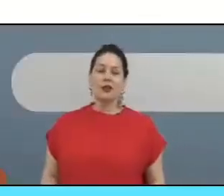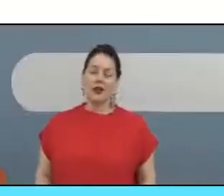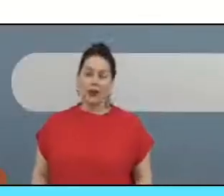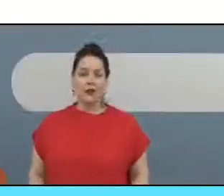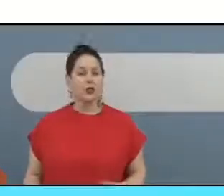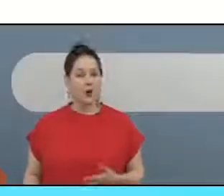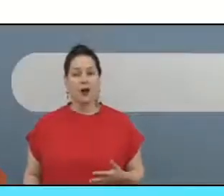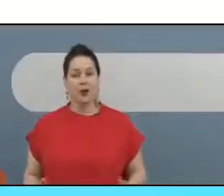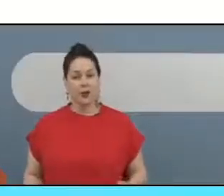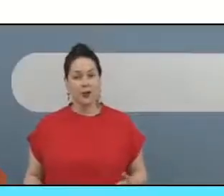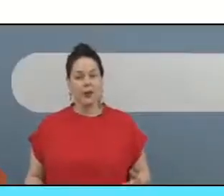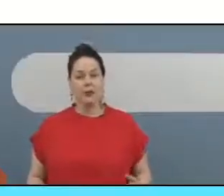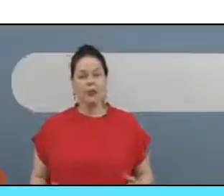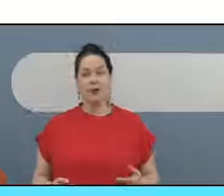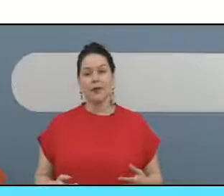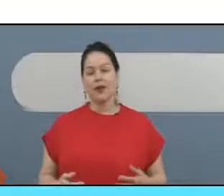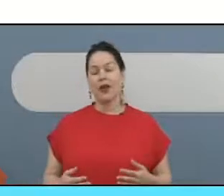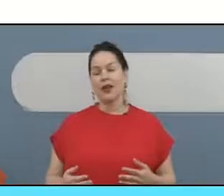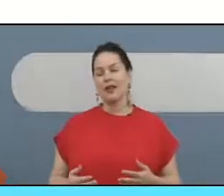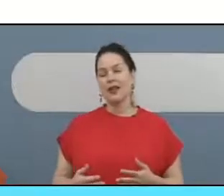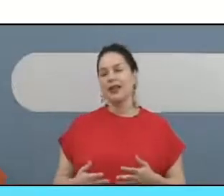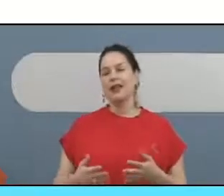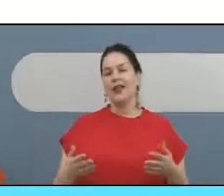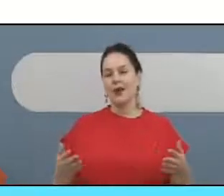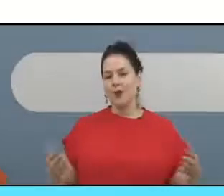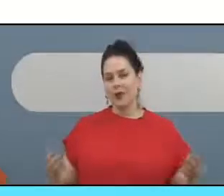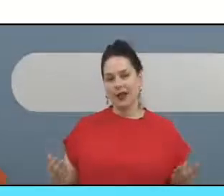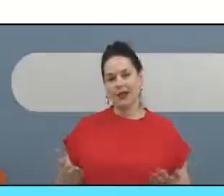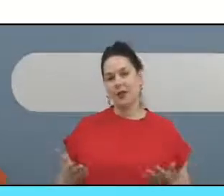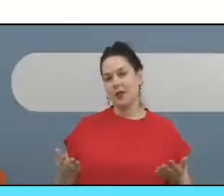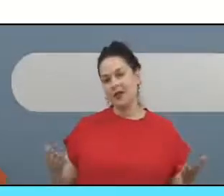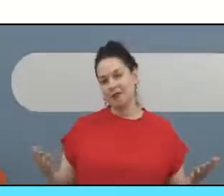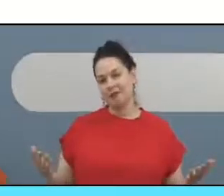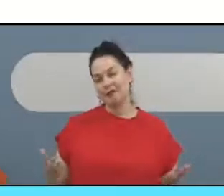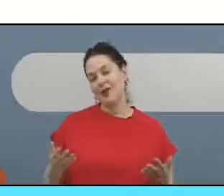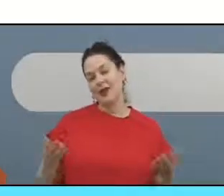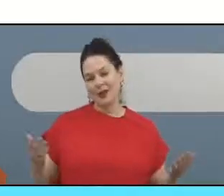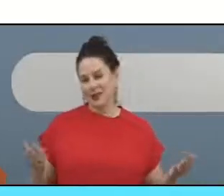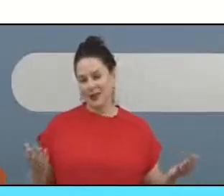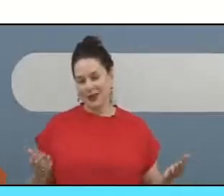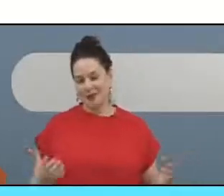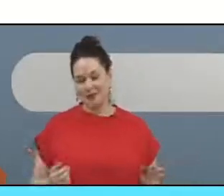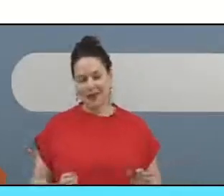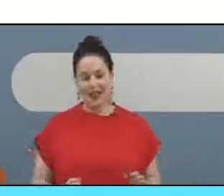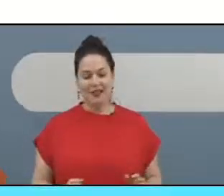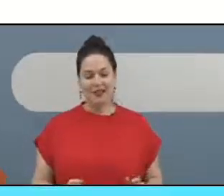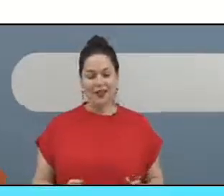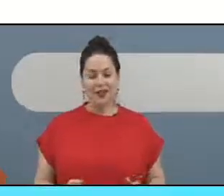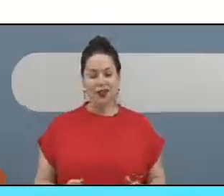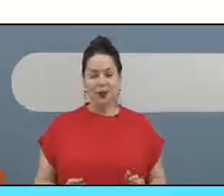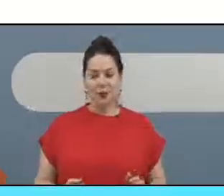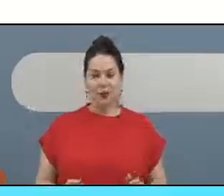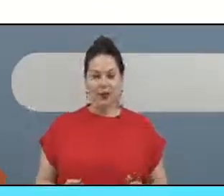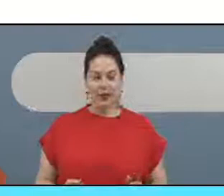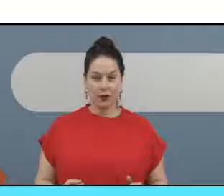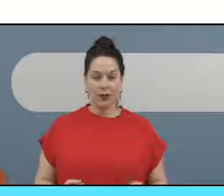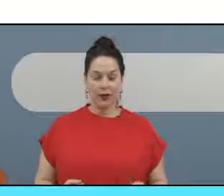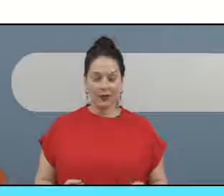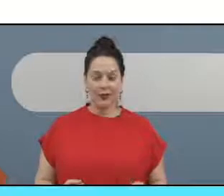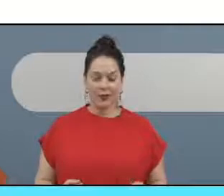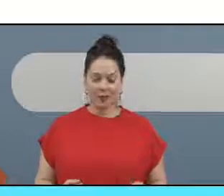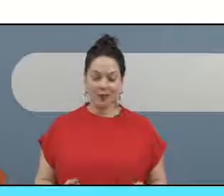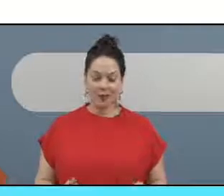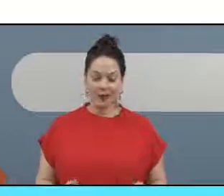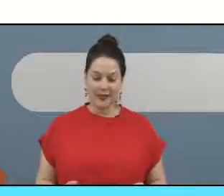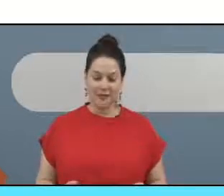המיתוס של דדלוס ואיקרוס, כמו הרבה מאוד מיתוסים במיתולוגיה היוונית, הדליקו את האומנים מכל הסוגים, ויש הרבה מאוד